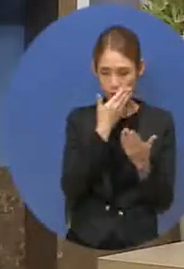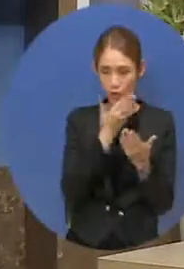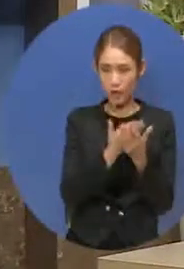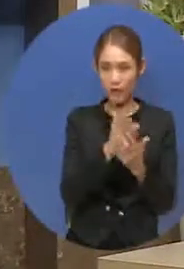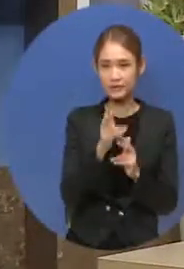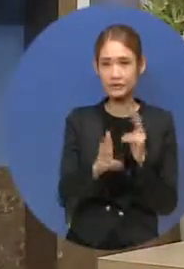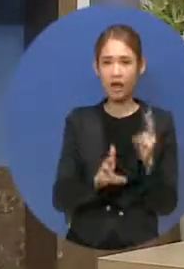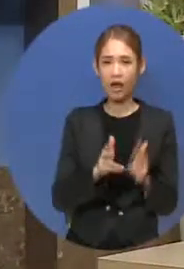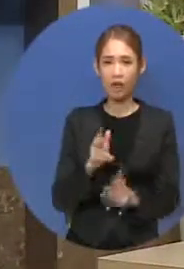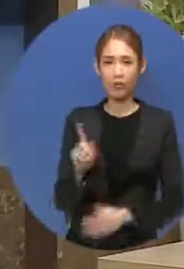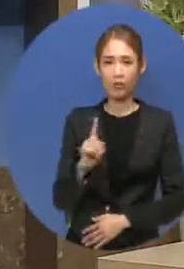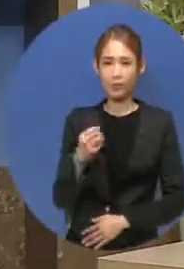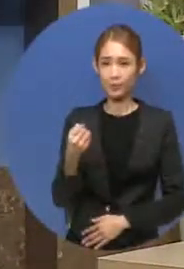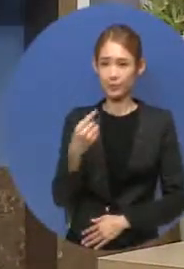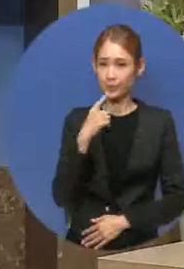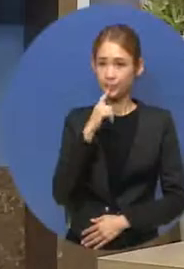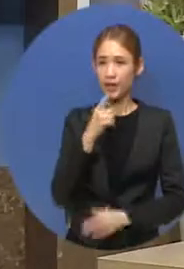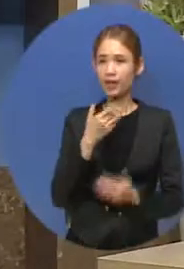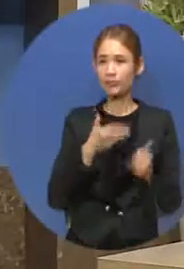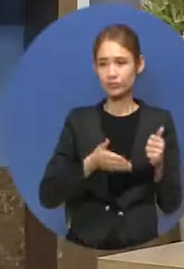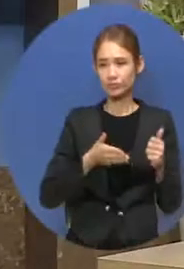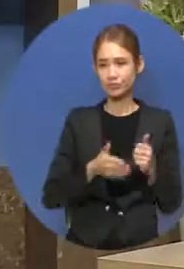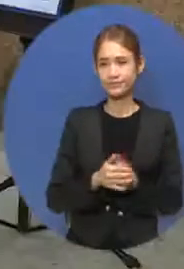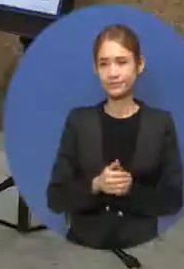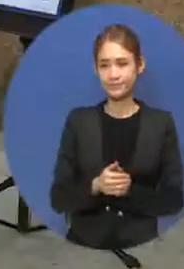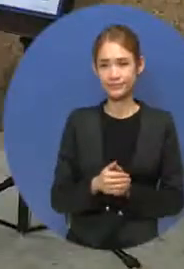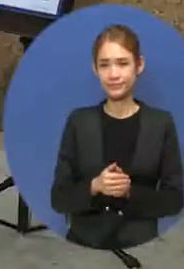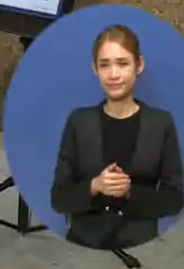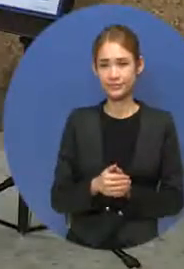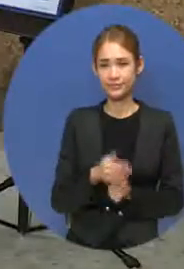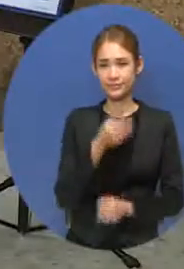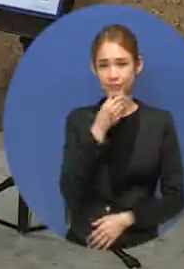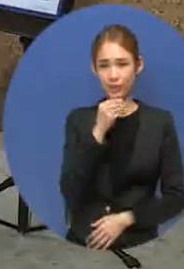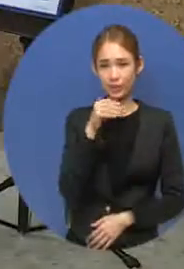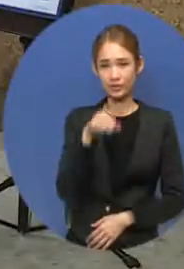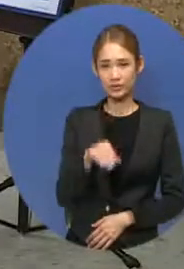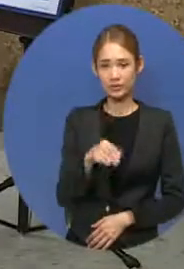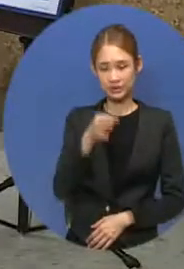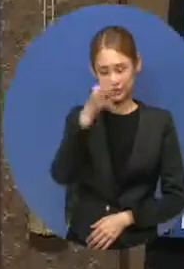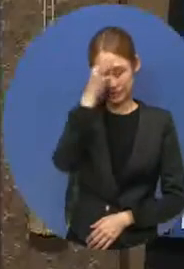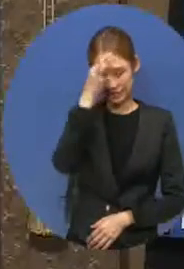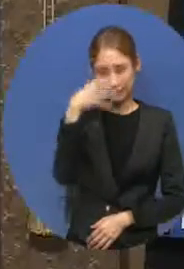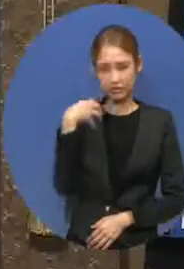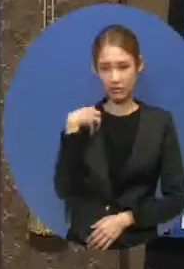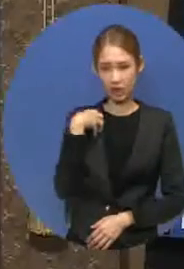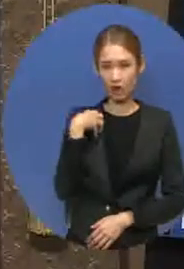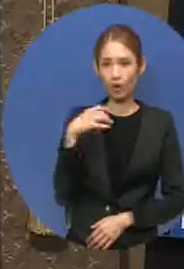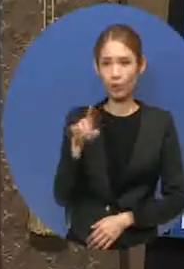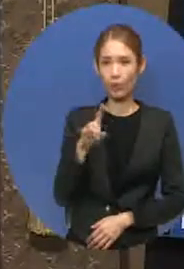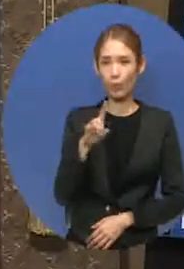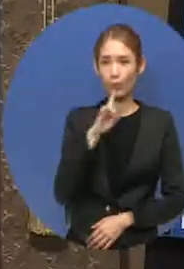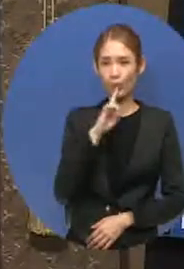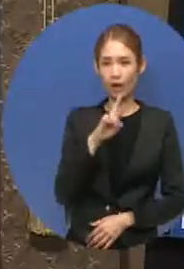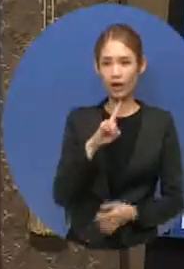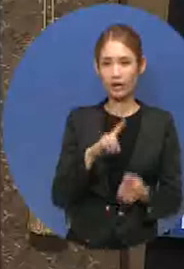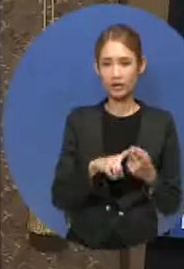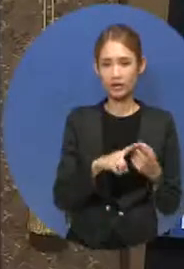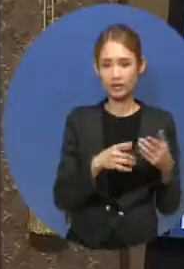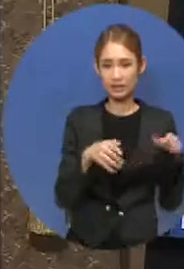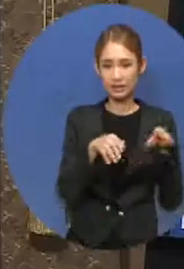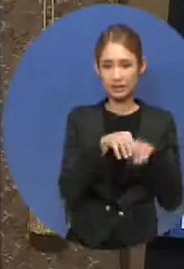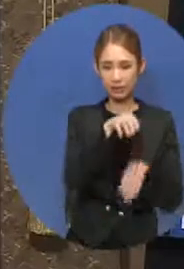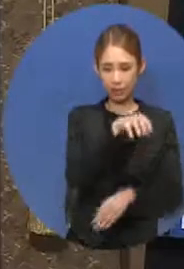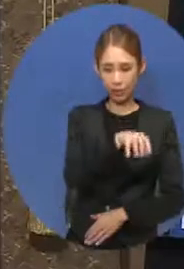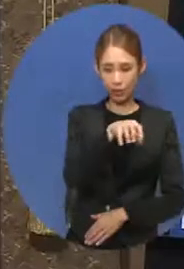사업이 있다면 말씀 부탁드리겠습니다. 네. 복지관이 어떤 기능과 역할을 해야 되는가에 대해서는 기관마다